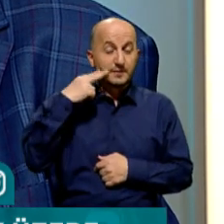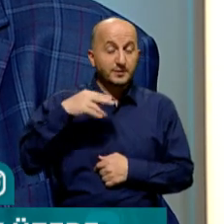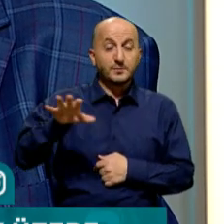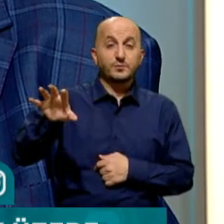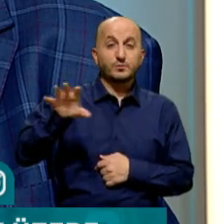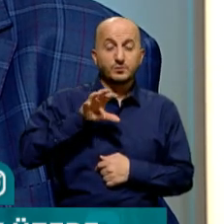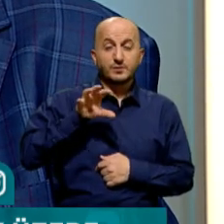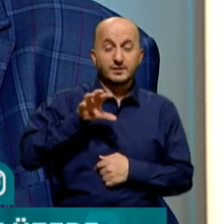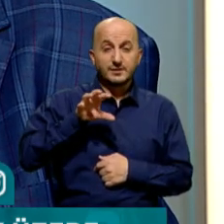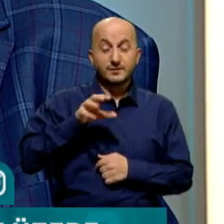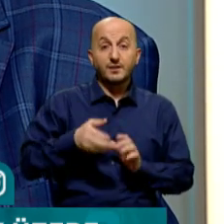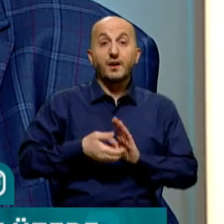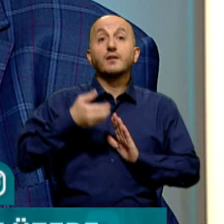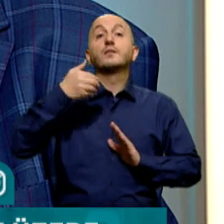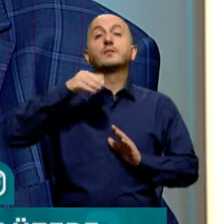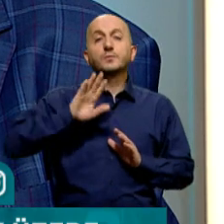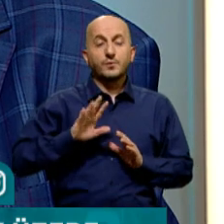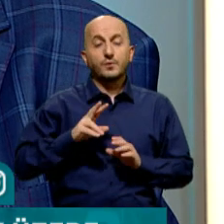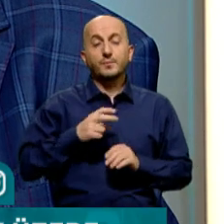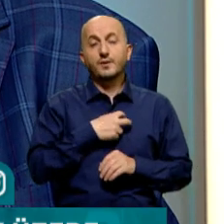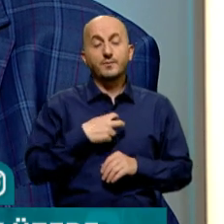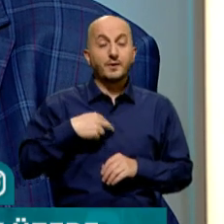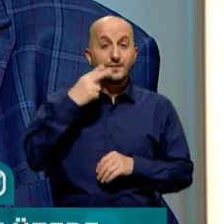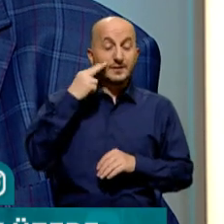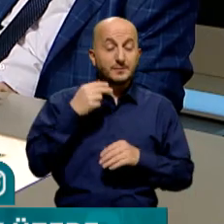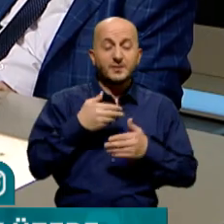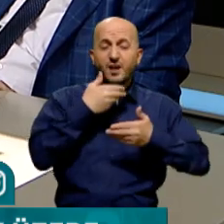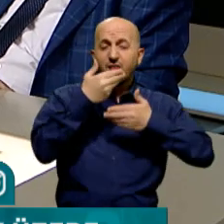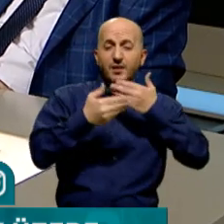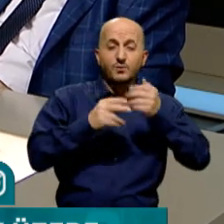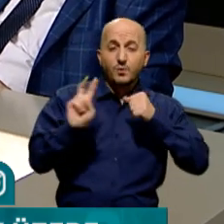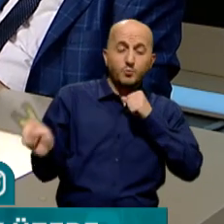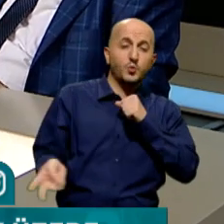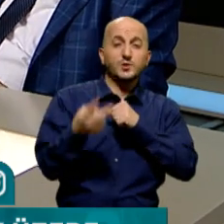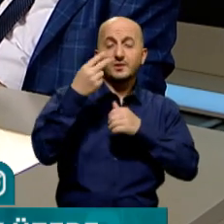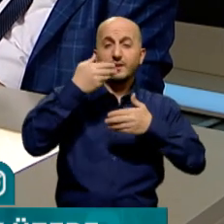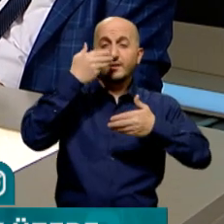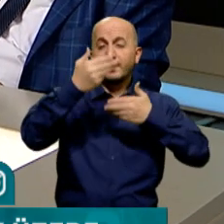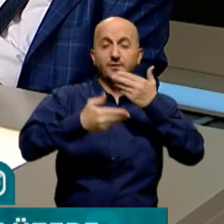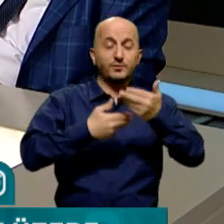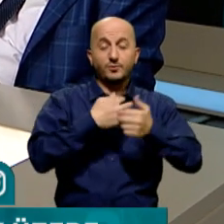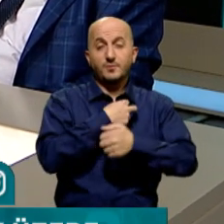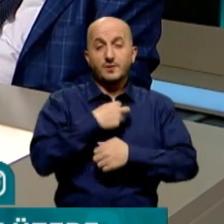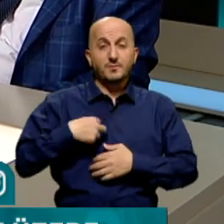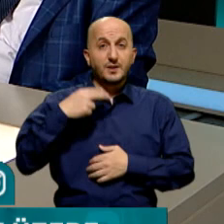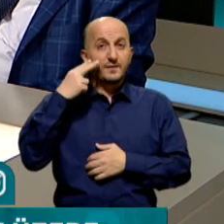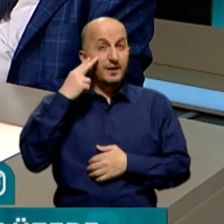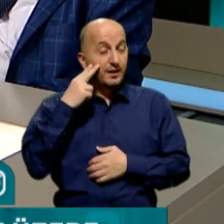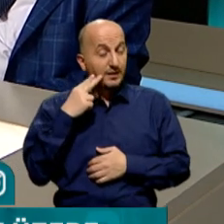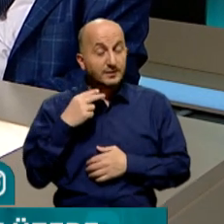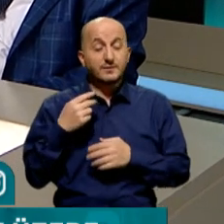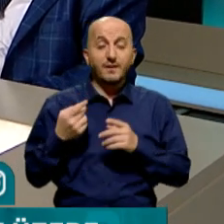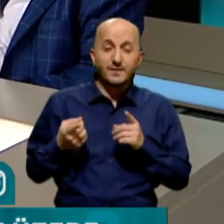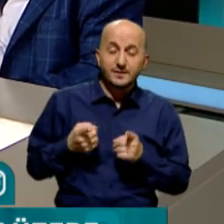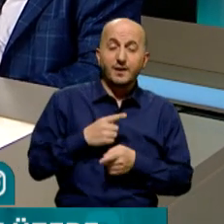ya, peygamber aleyhissalatü vesselam'ı tanıtıyor, onun mucizelerini bahsediyor, efendim peygamberimizin ahlakından